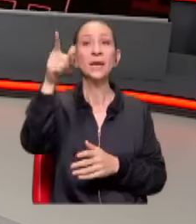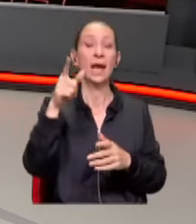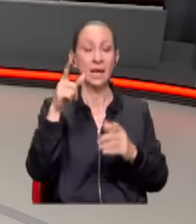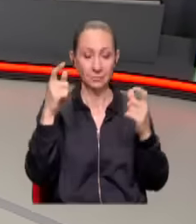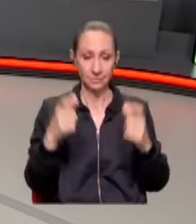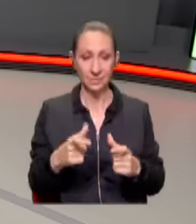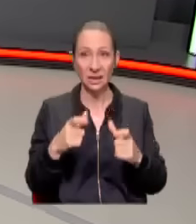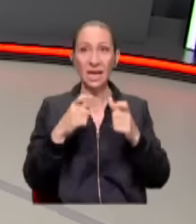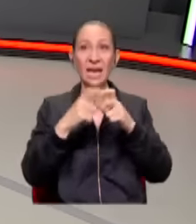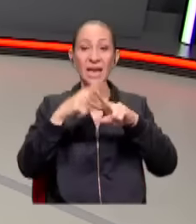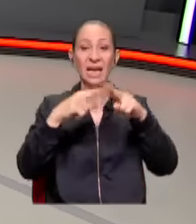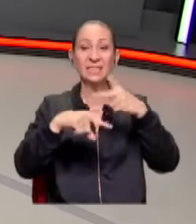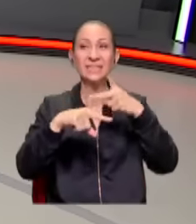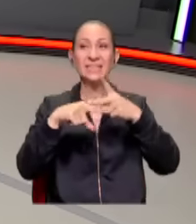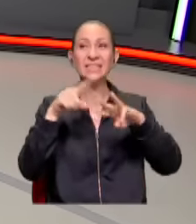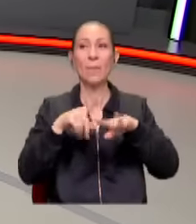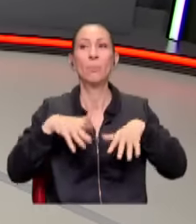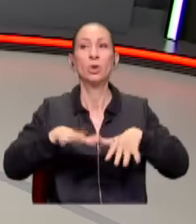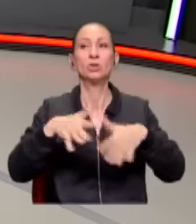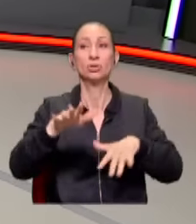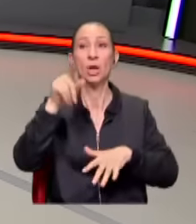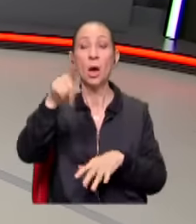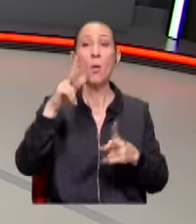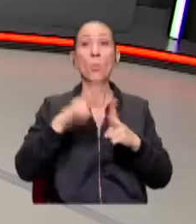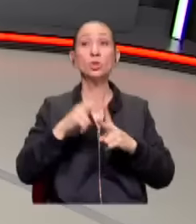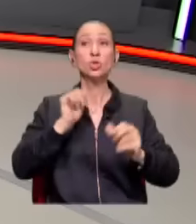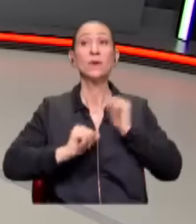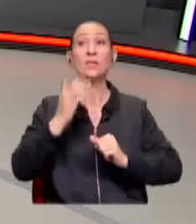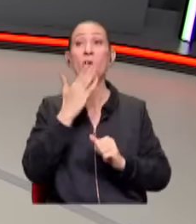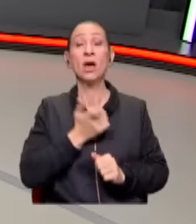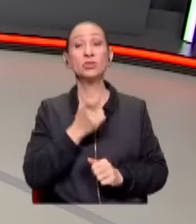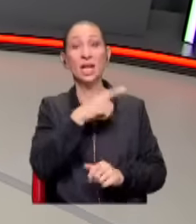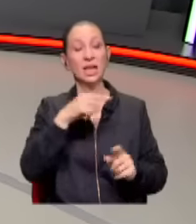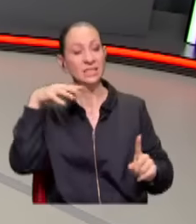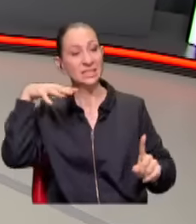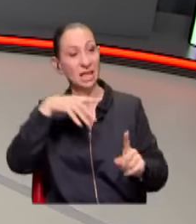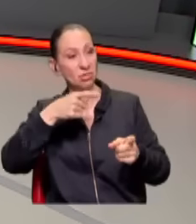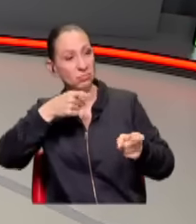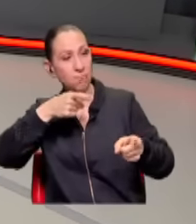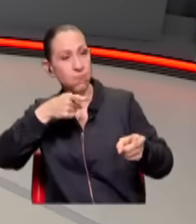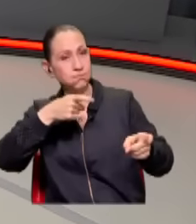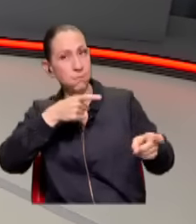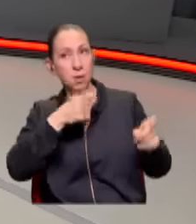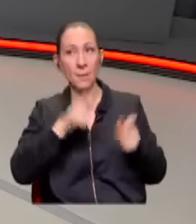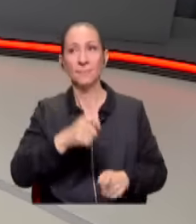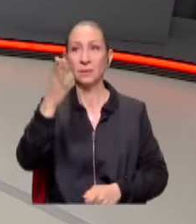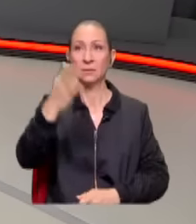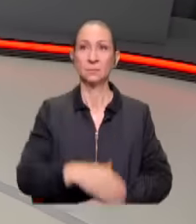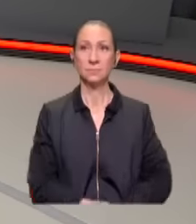Birleşik Devletleri'nde Gazze protestoları, polis üniversite öğrencilerine saldırdı.